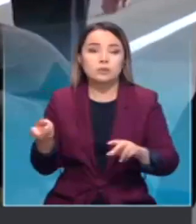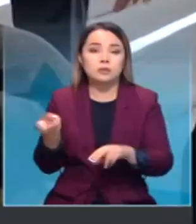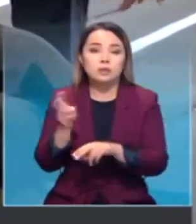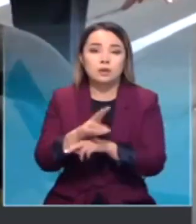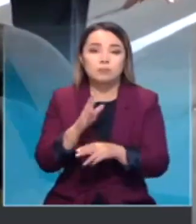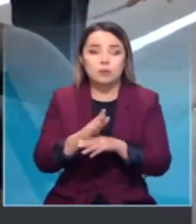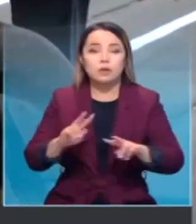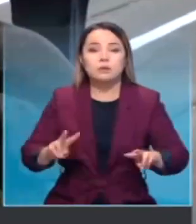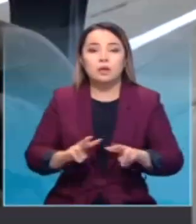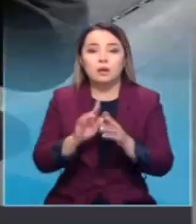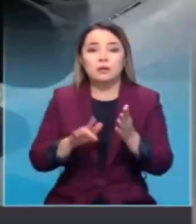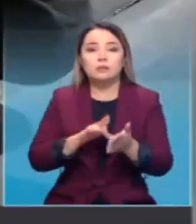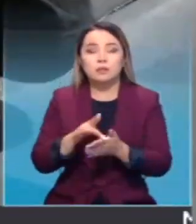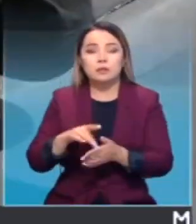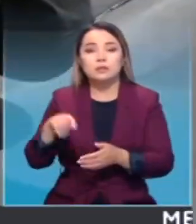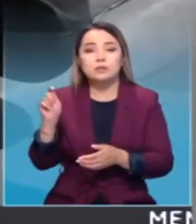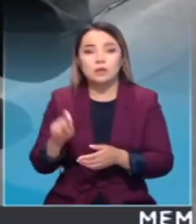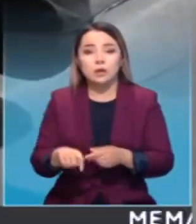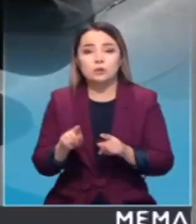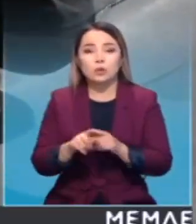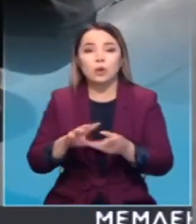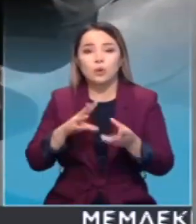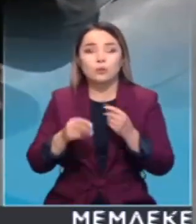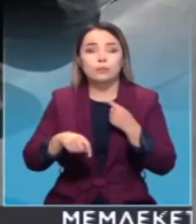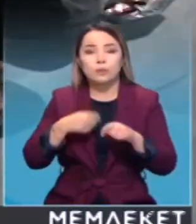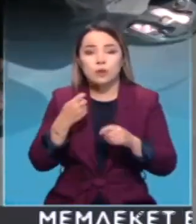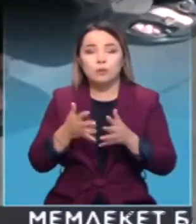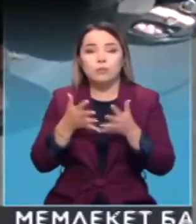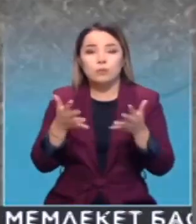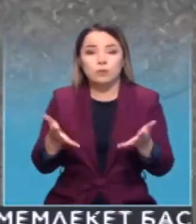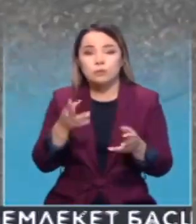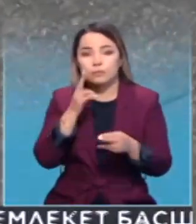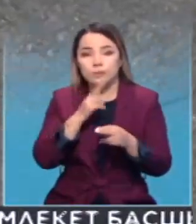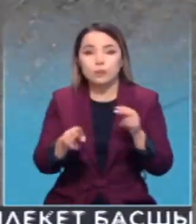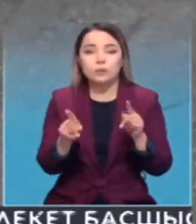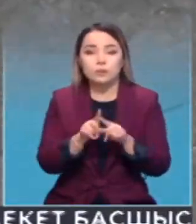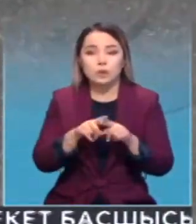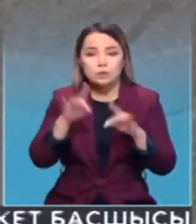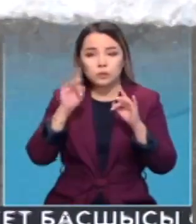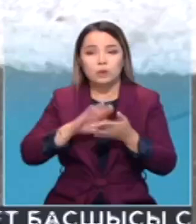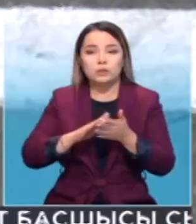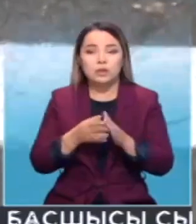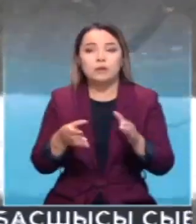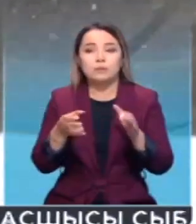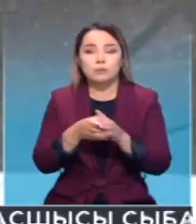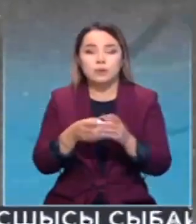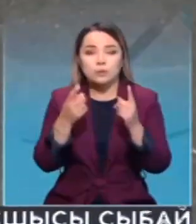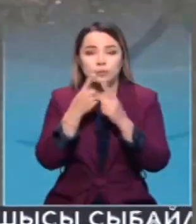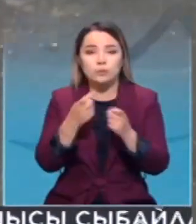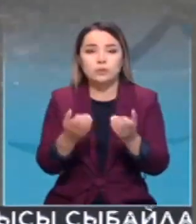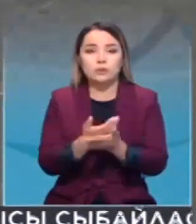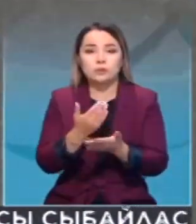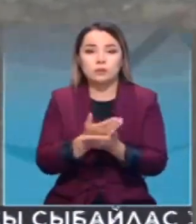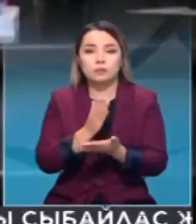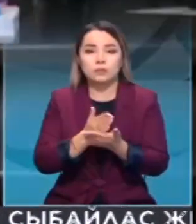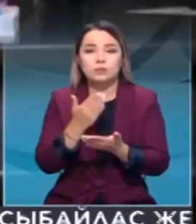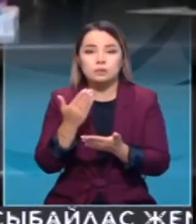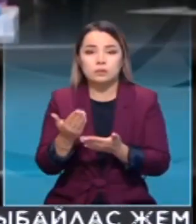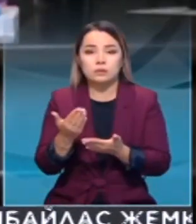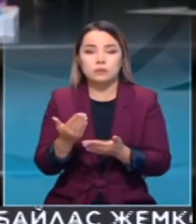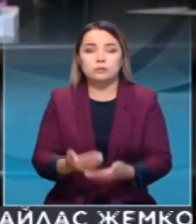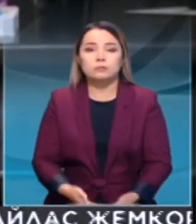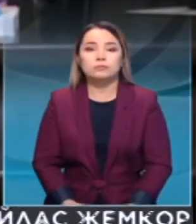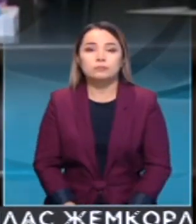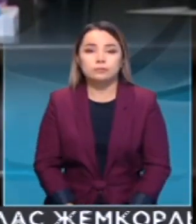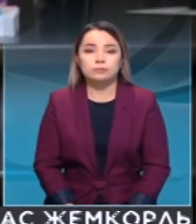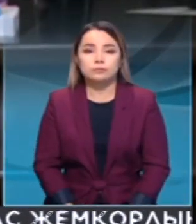Енді елордаға қайтқан зерделеушілер шығын көлемін ауқымды деп тапса ғана төтенше жағдай жариялануы мүмкін. Шарт бойынша оларыңыз